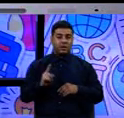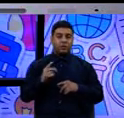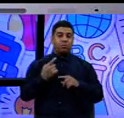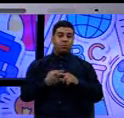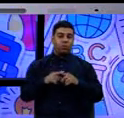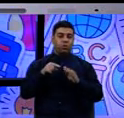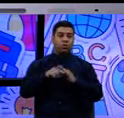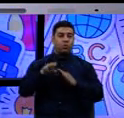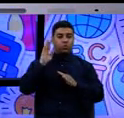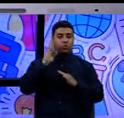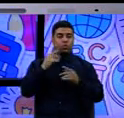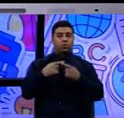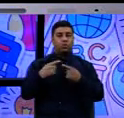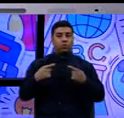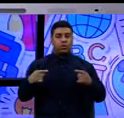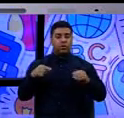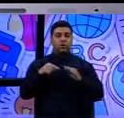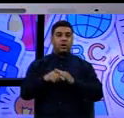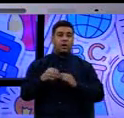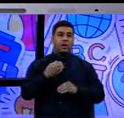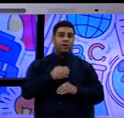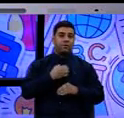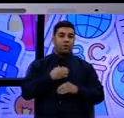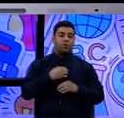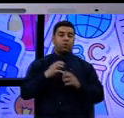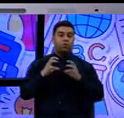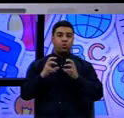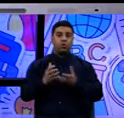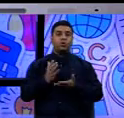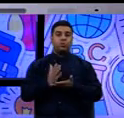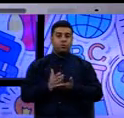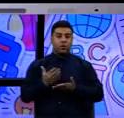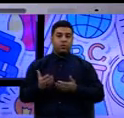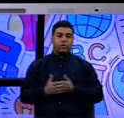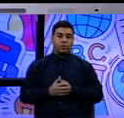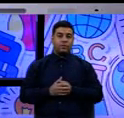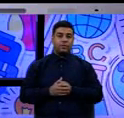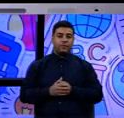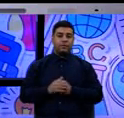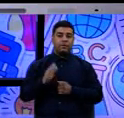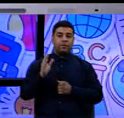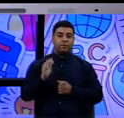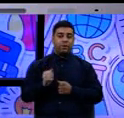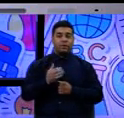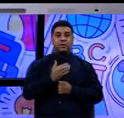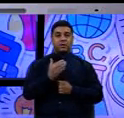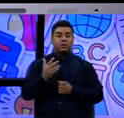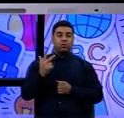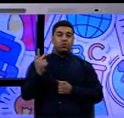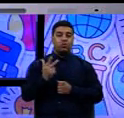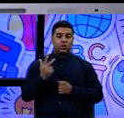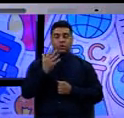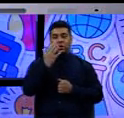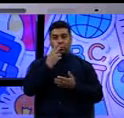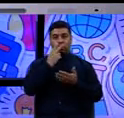Dengiz tubida suv o'tlari, turli tuman hayvonot dunyosi bor. Va siz